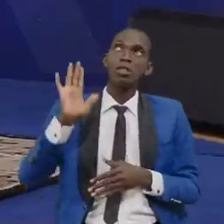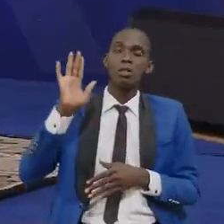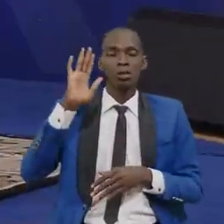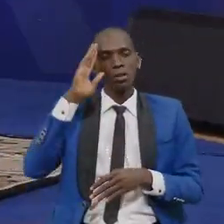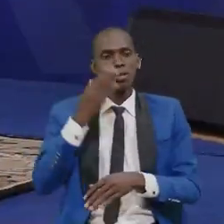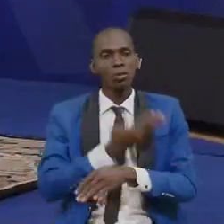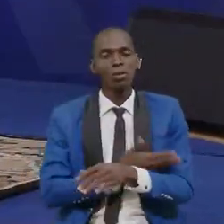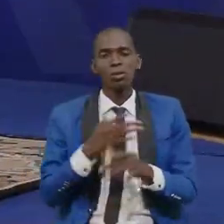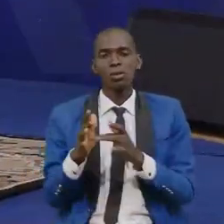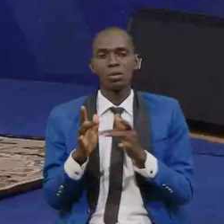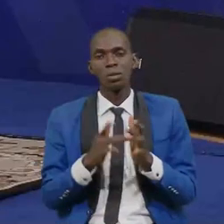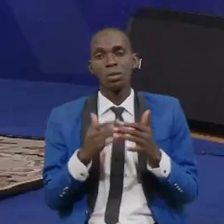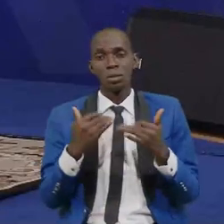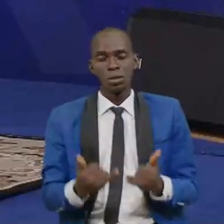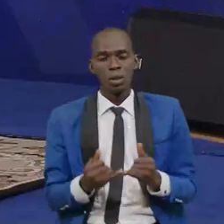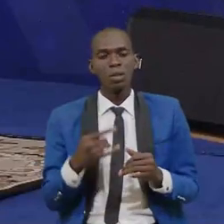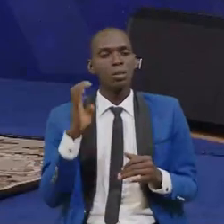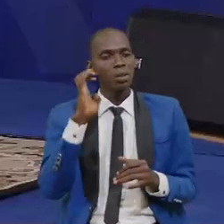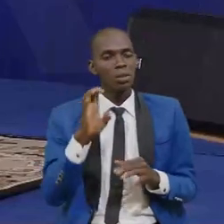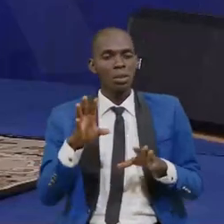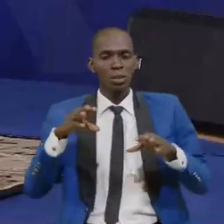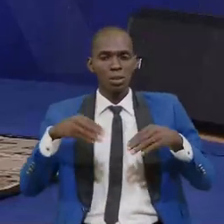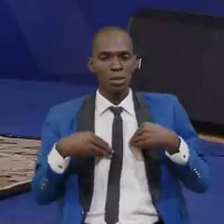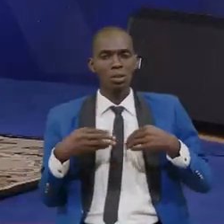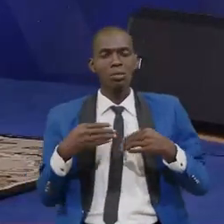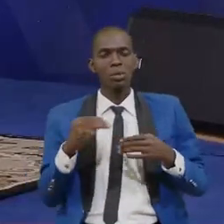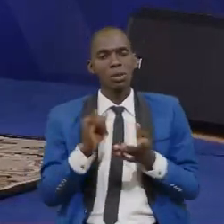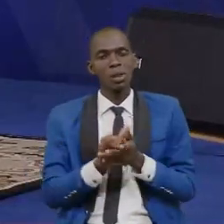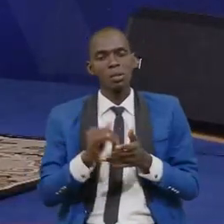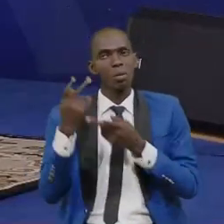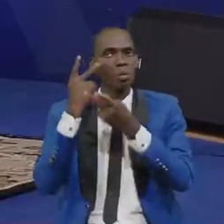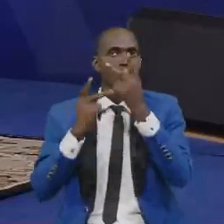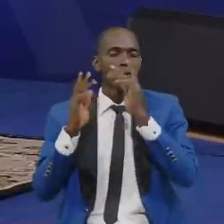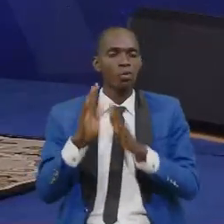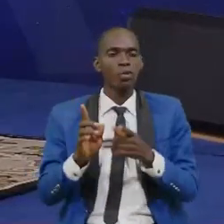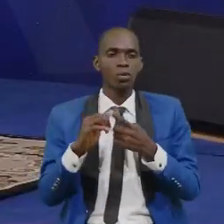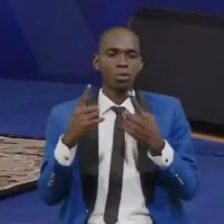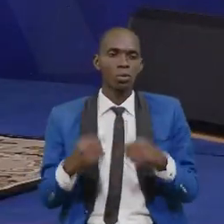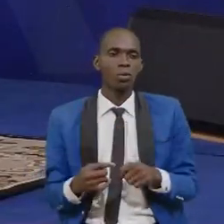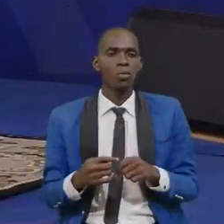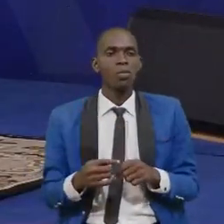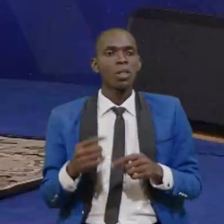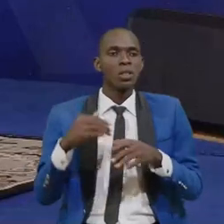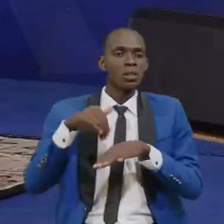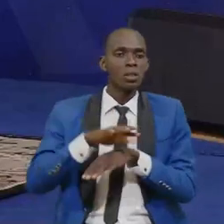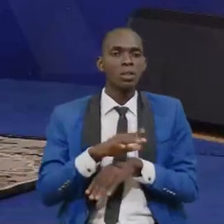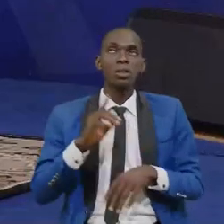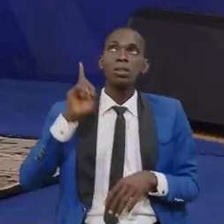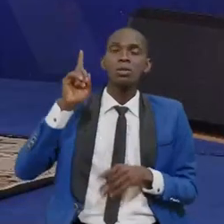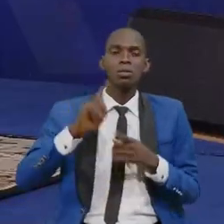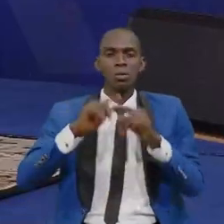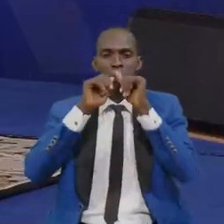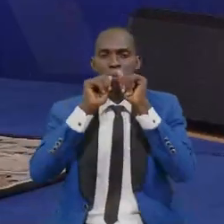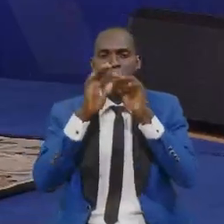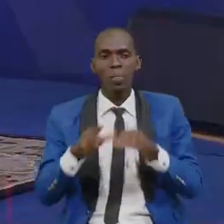maintenant nous identifions ce prophète à venir. C'est à vous premièrement que Dieu ayant suscité son serviteur, là, on va pour vous